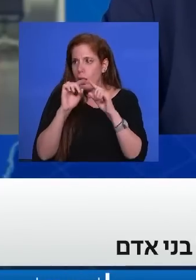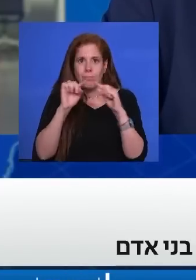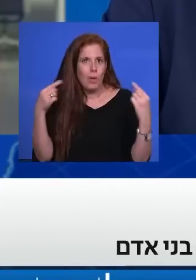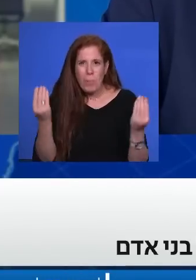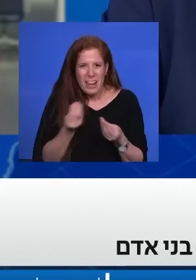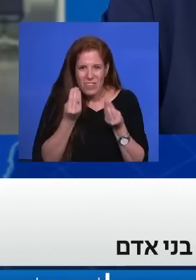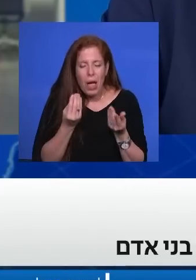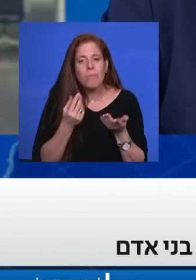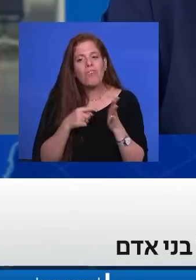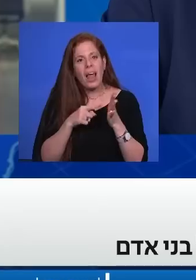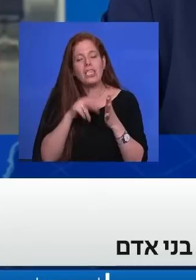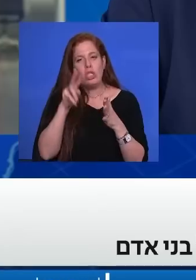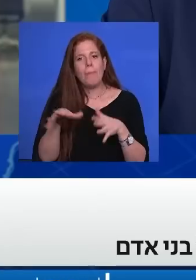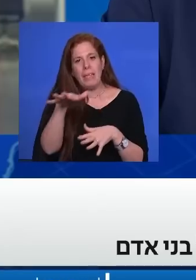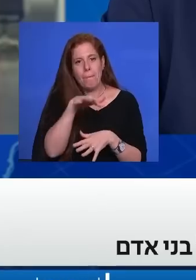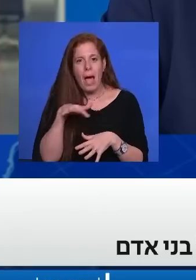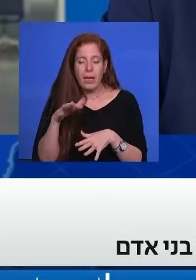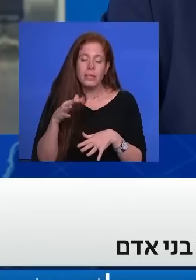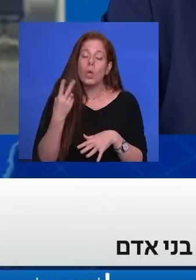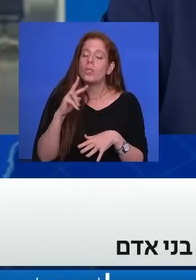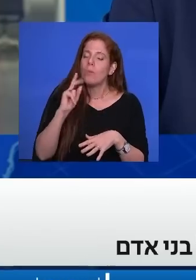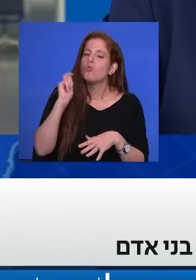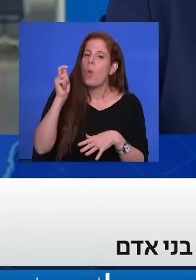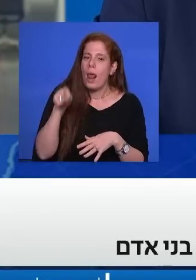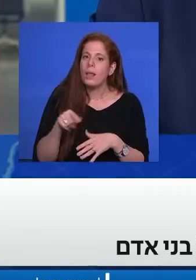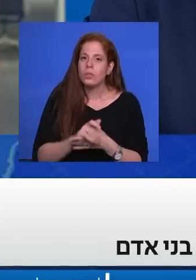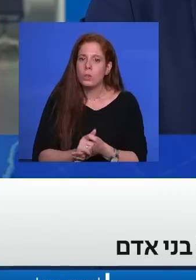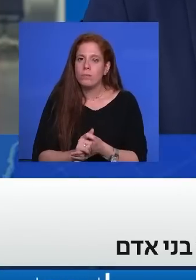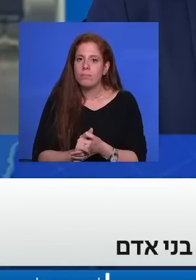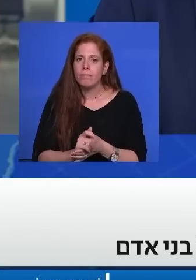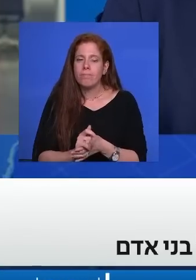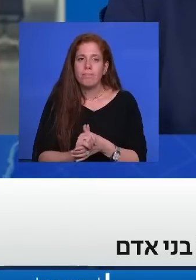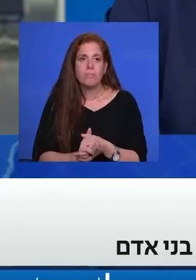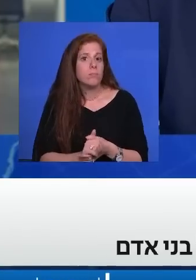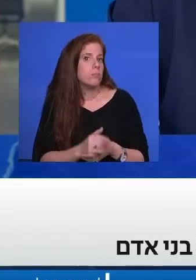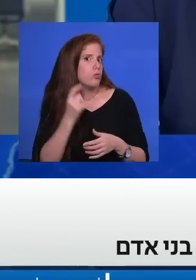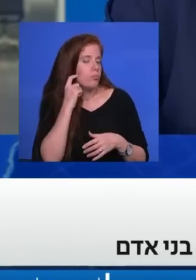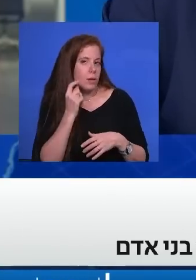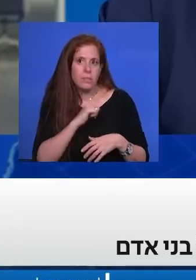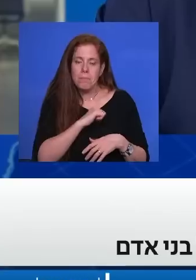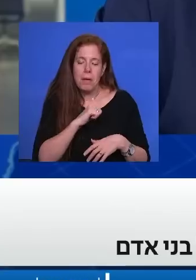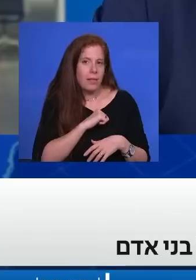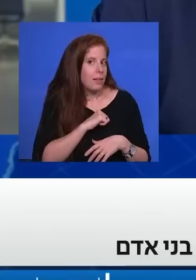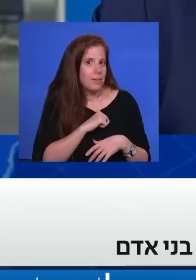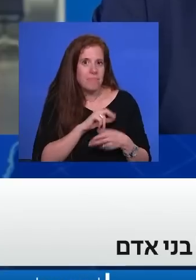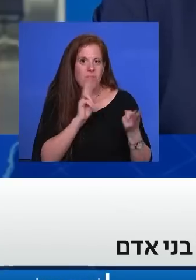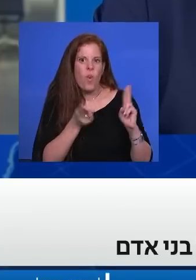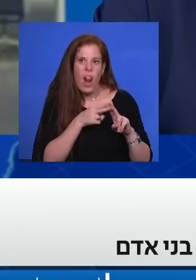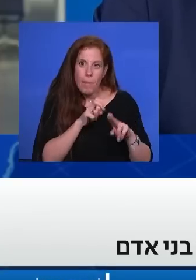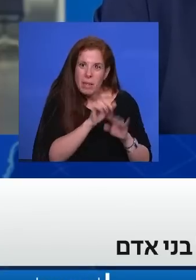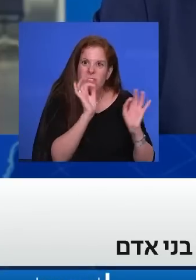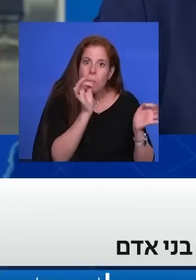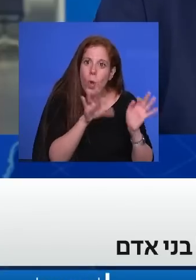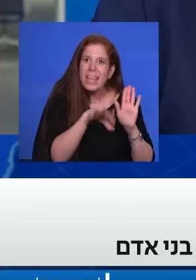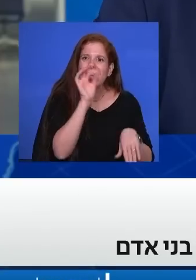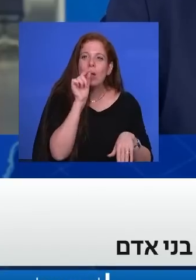בעצם את המערכת היותר משוכללת הזאת. שמע, זה מרתק. עולם הנמלים, ובמיוחד הגילוי הזה של